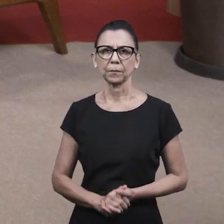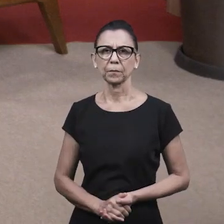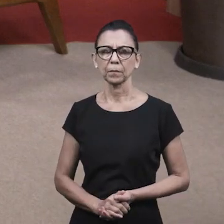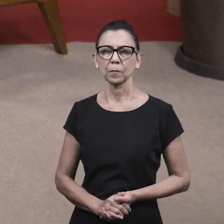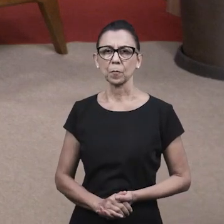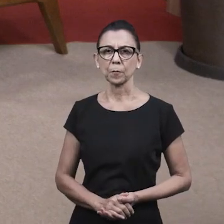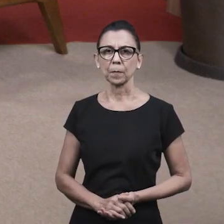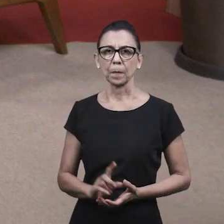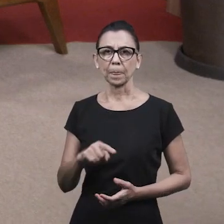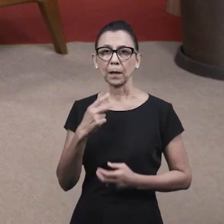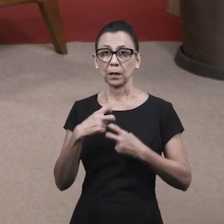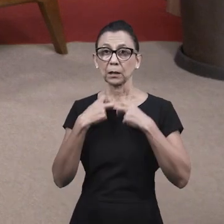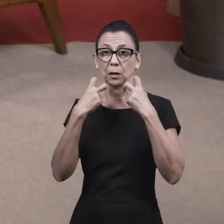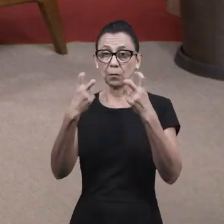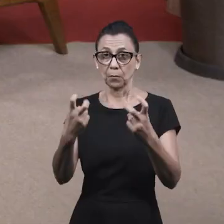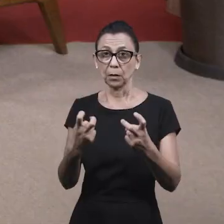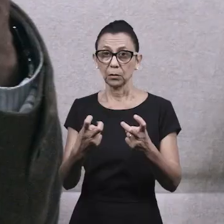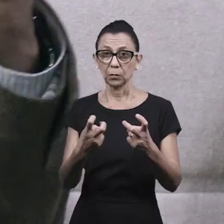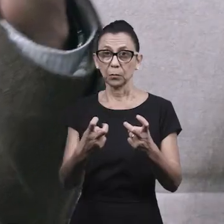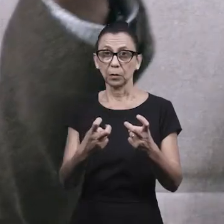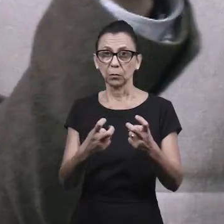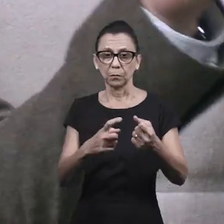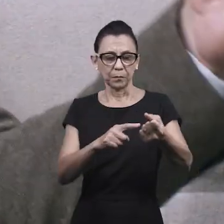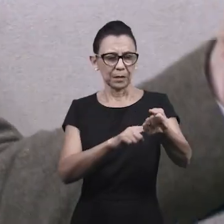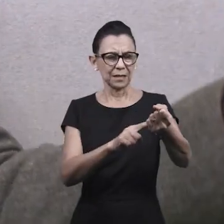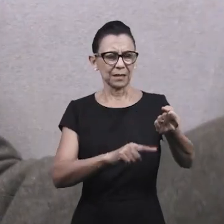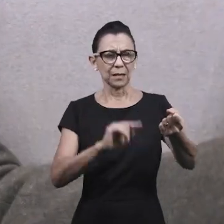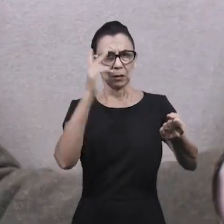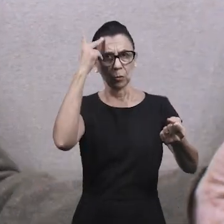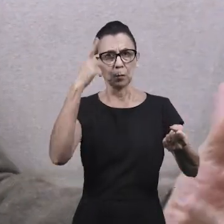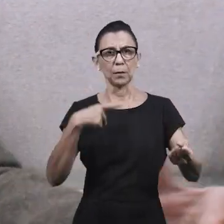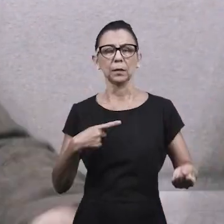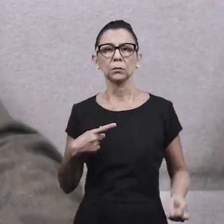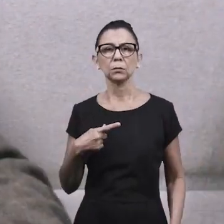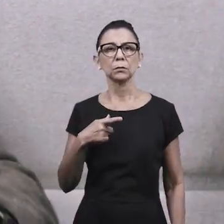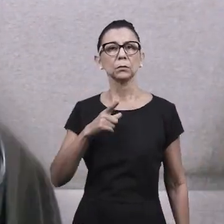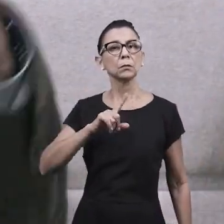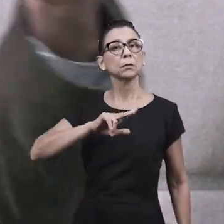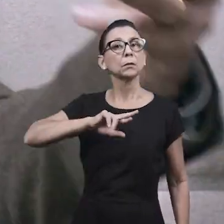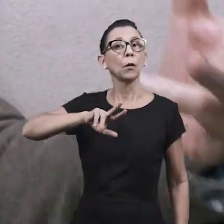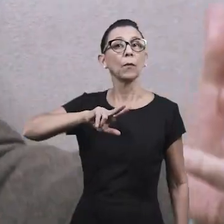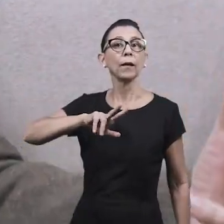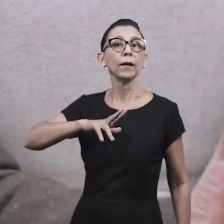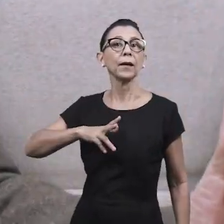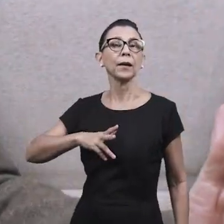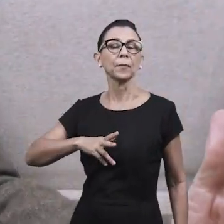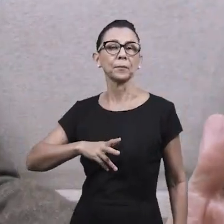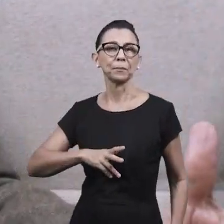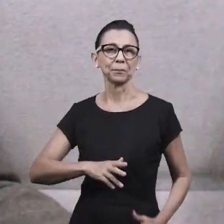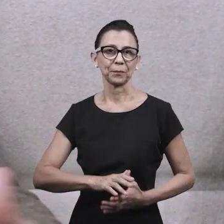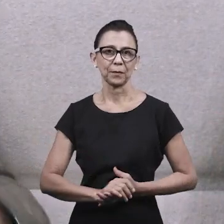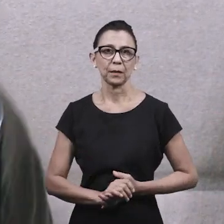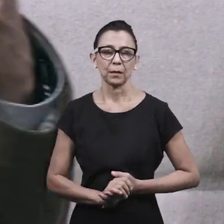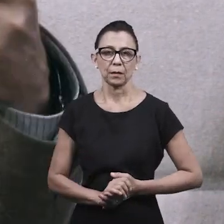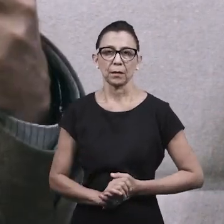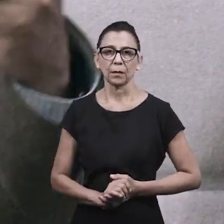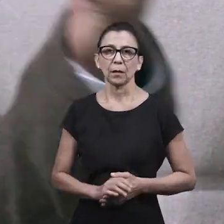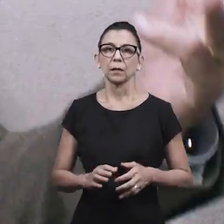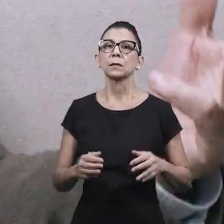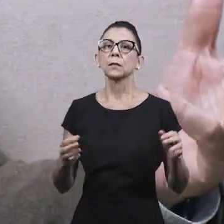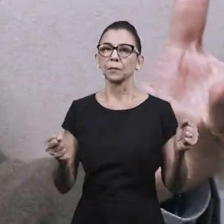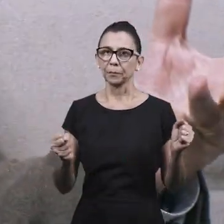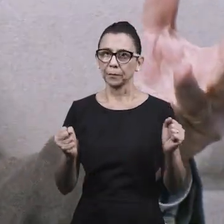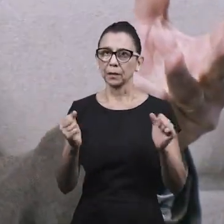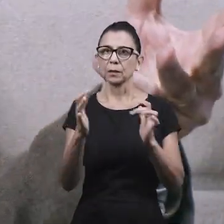en train de clamer par le sang biologique. Le sang que Jésus a versé à la croix, c'était le sang biologique, mais il était l'innocent de